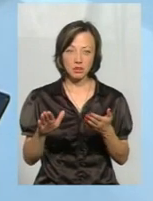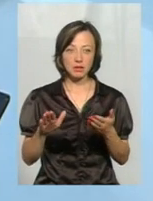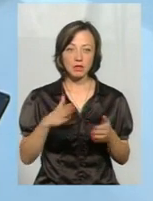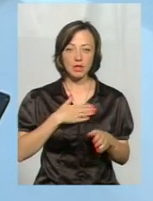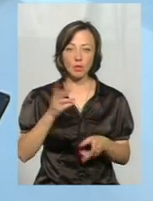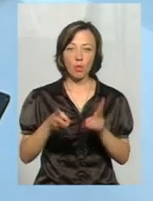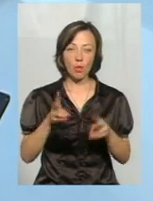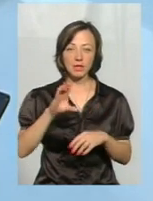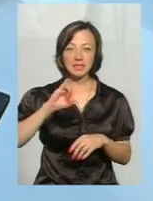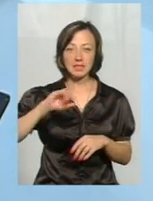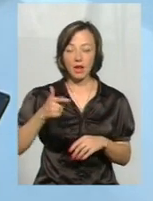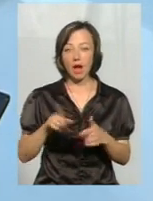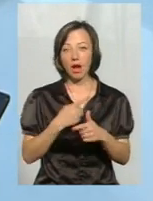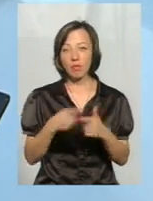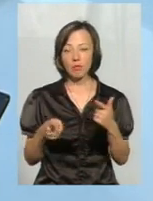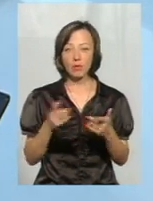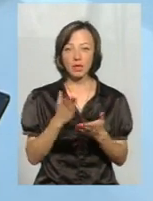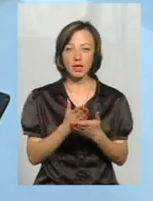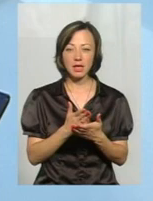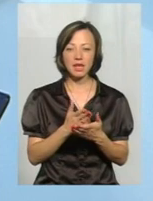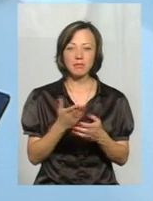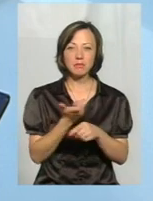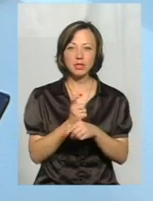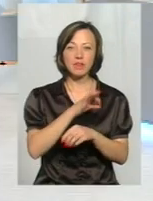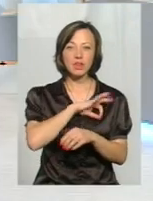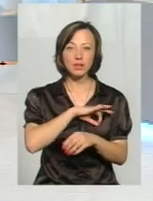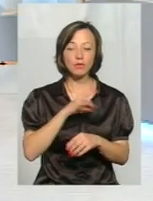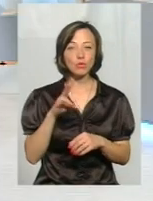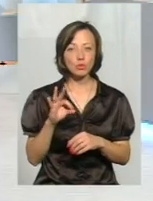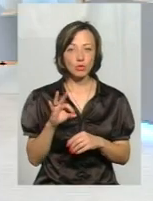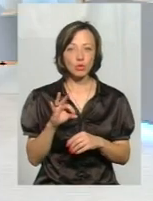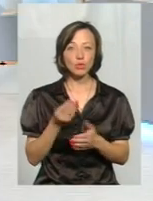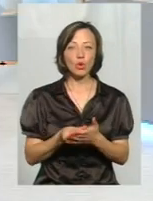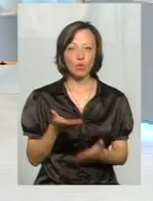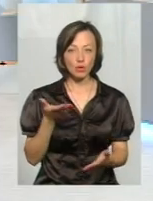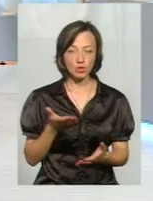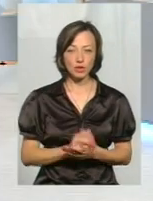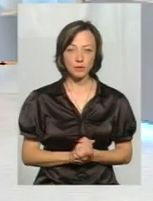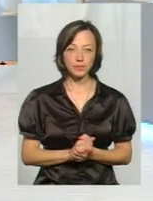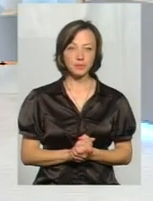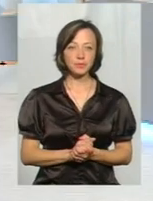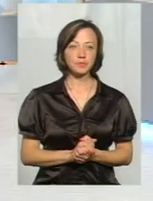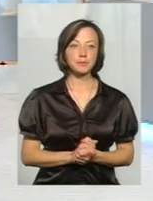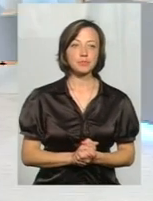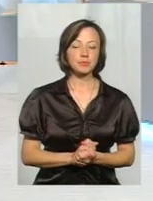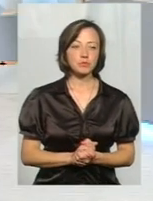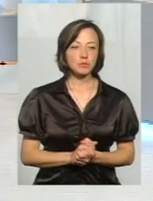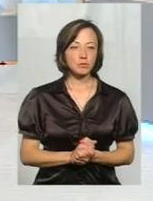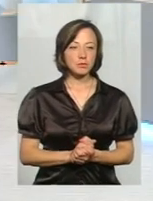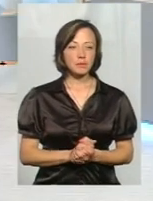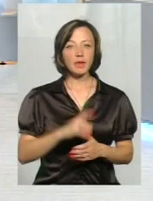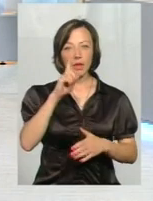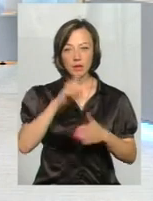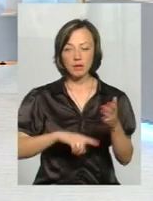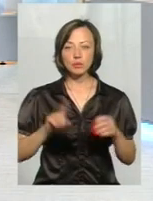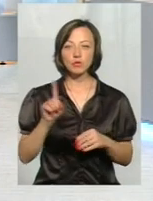кухонна сіль, або є бішофіт, який більш ефективний, але він значно дорожчий. От. Ну і надіємось на